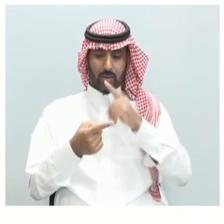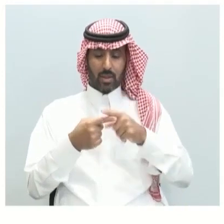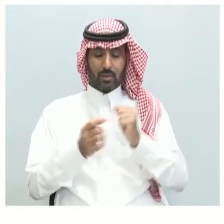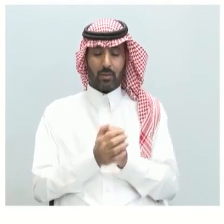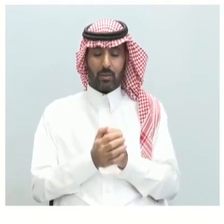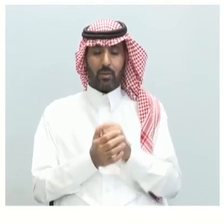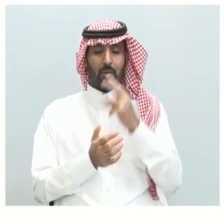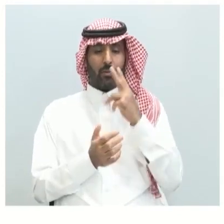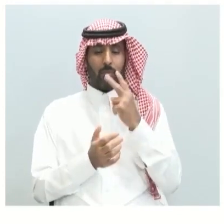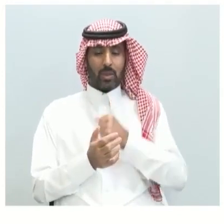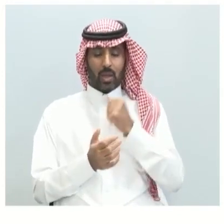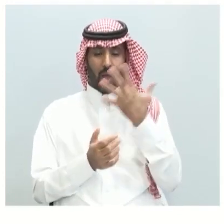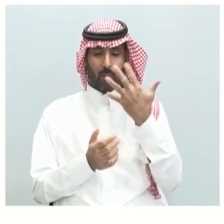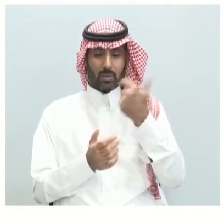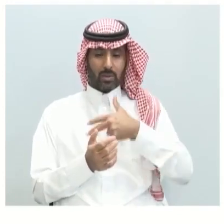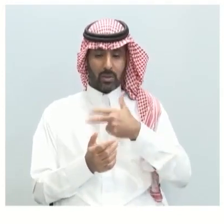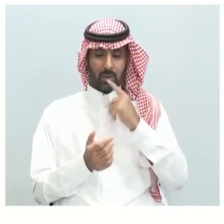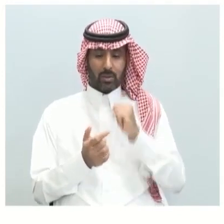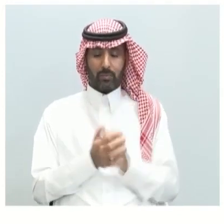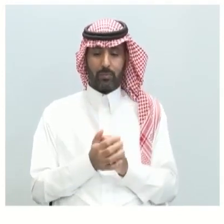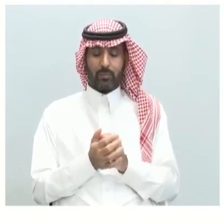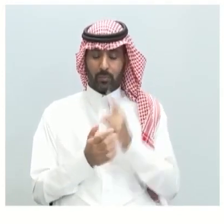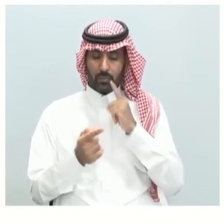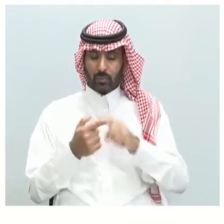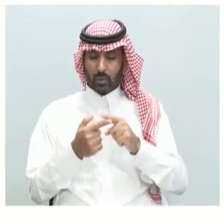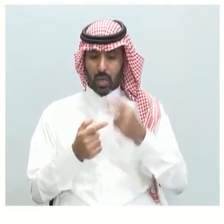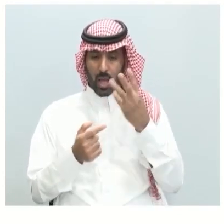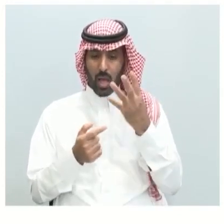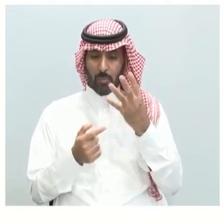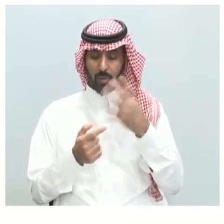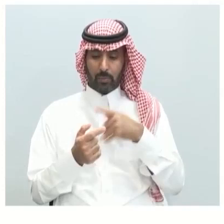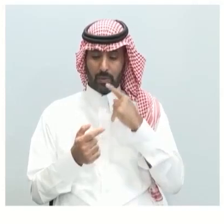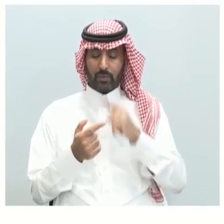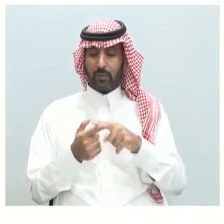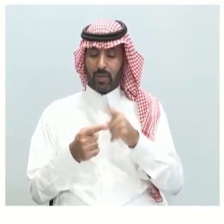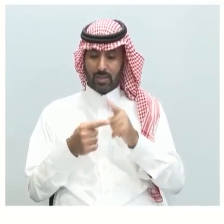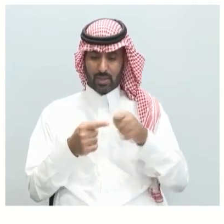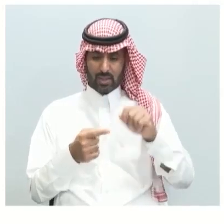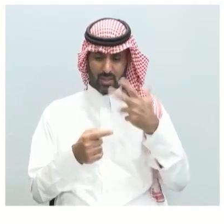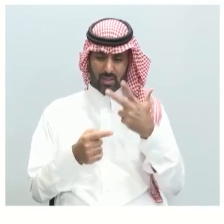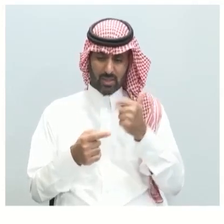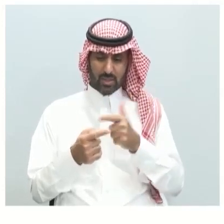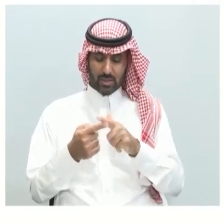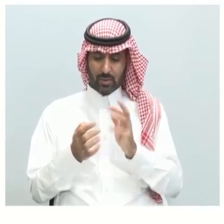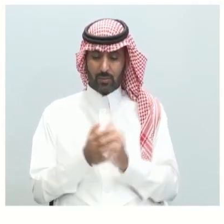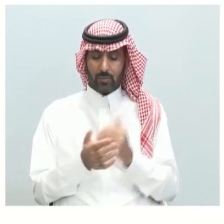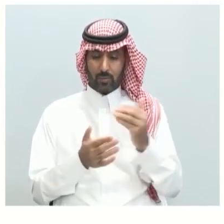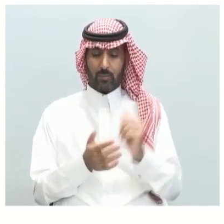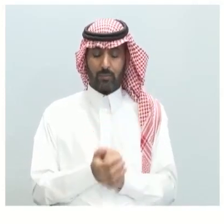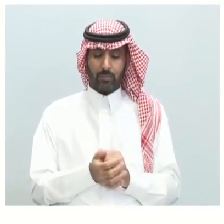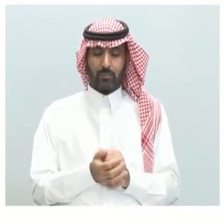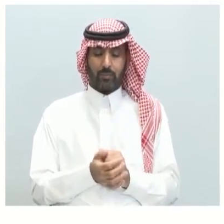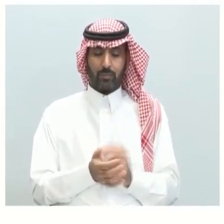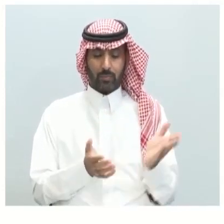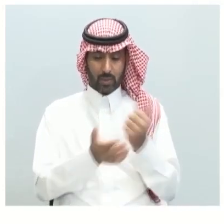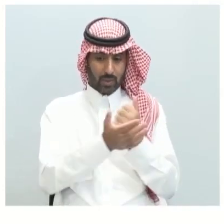295 درجه الحراره الثانيه او النهائيه 44.6 ئ 273 ستعطيني 318